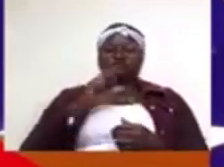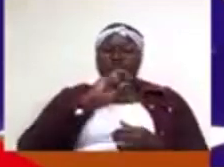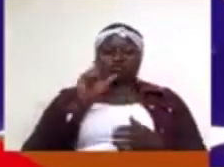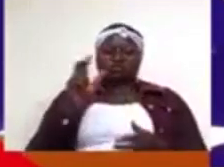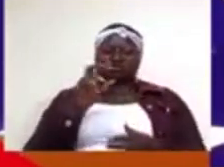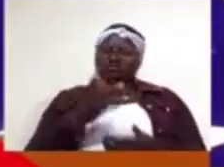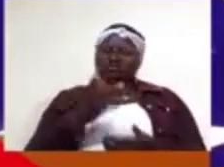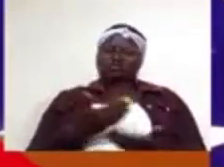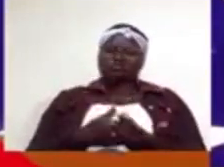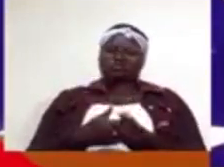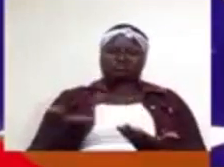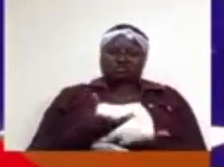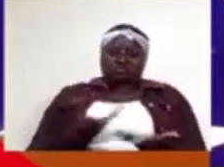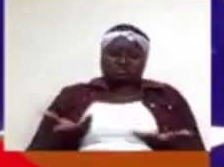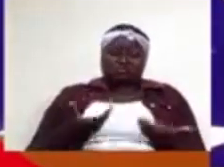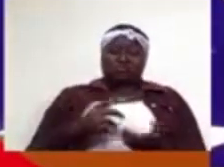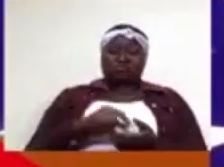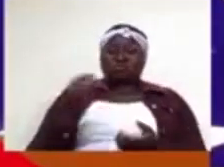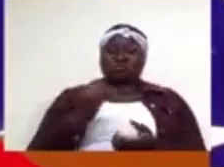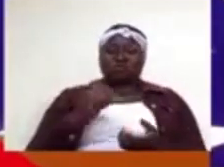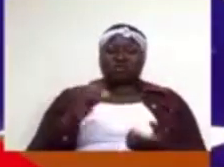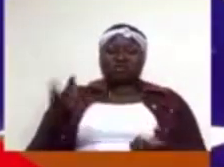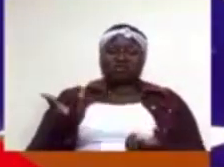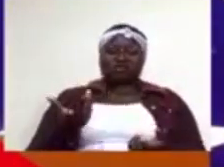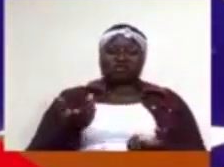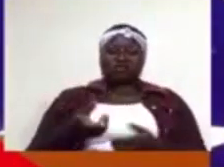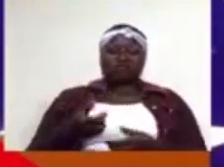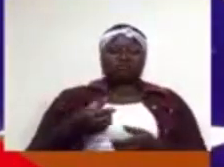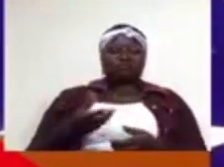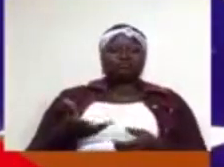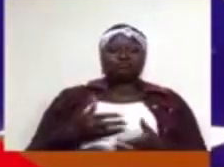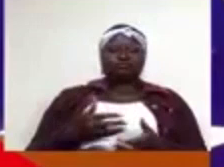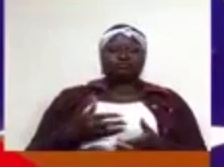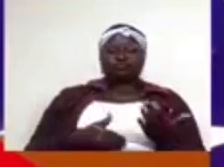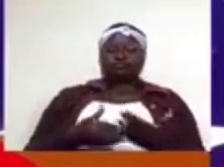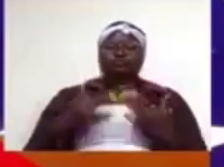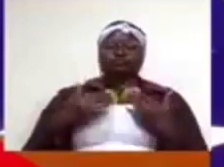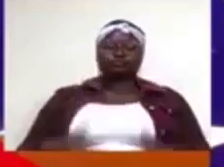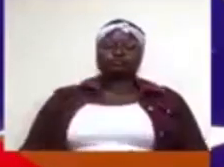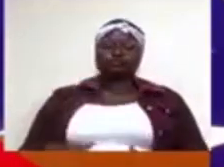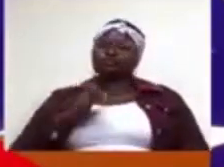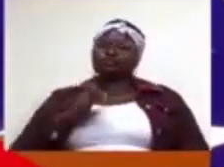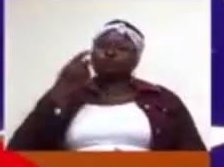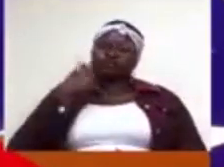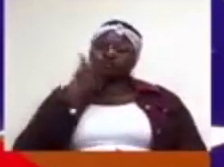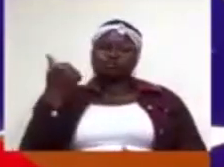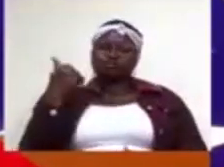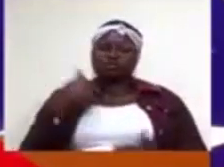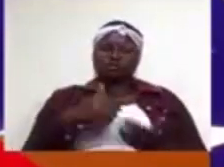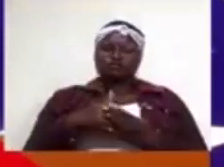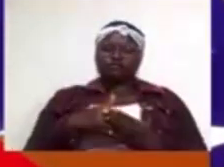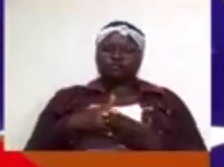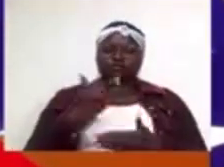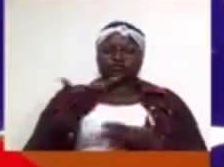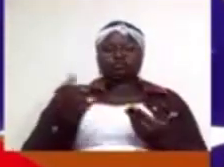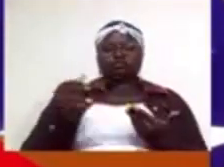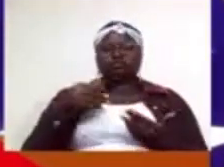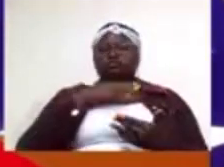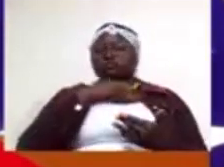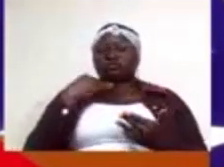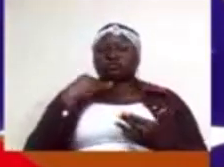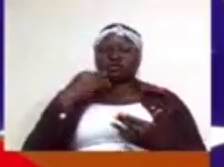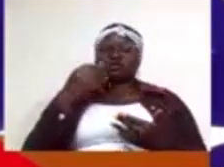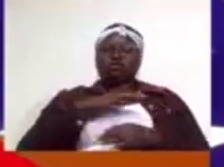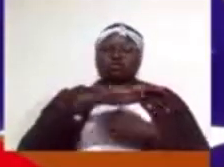ri dirathi kukungi diagirire kogo mundu ucio kire acokaga gwika kire giukaga meciriaini make negafa